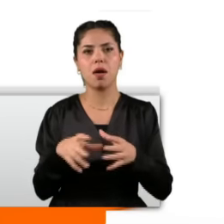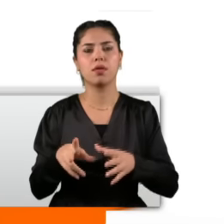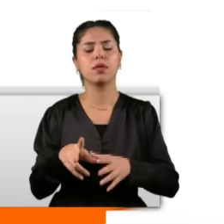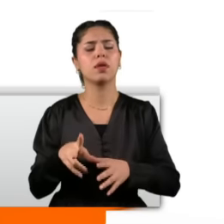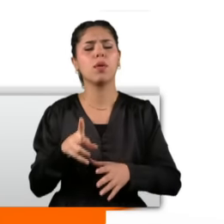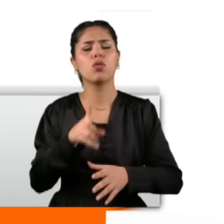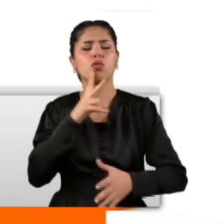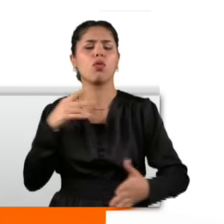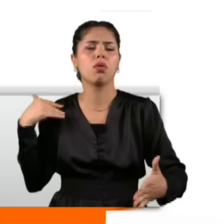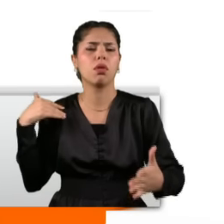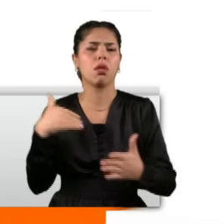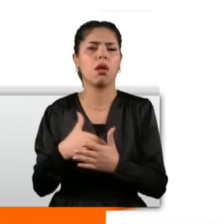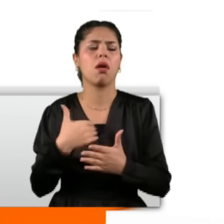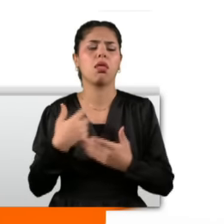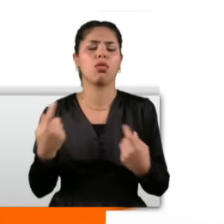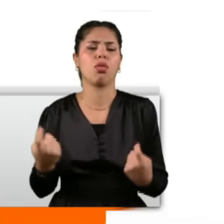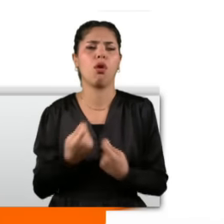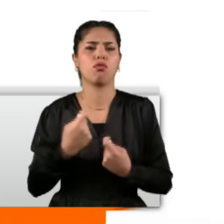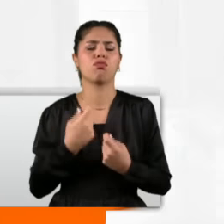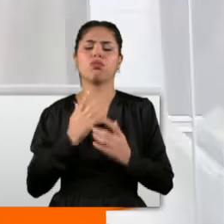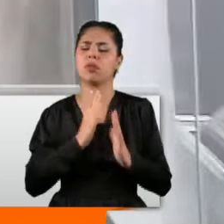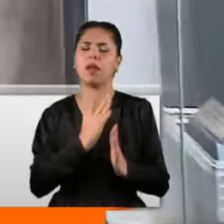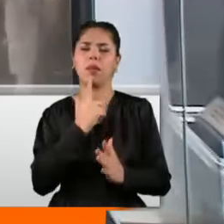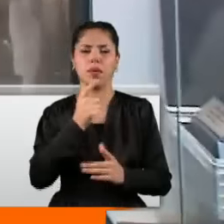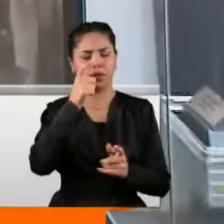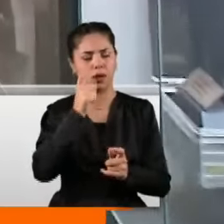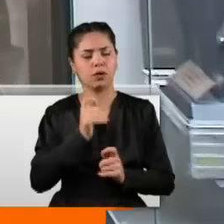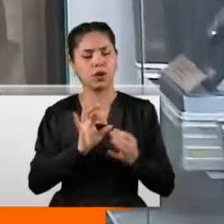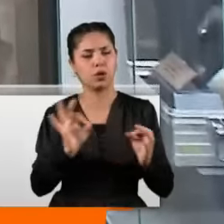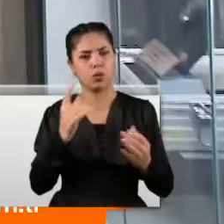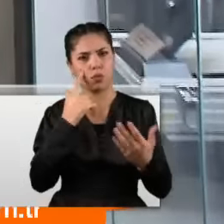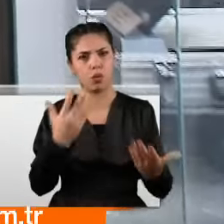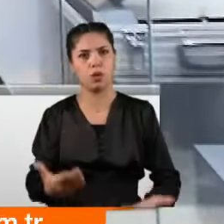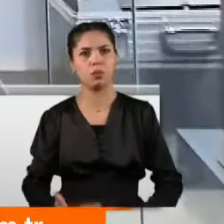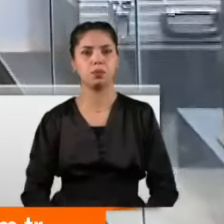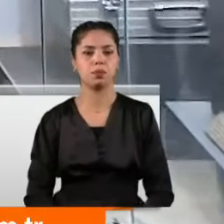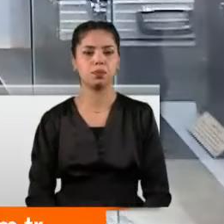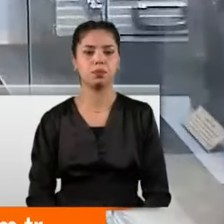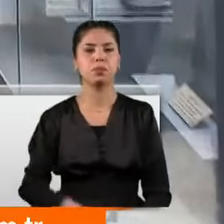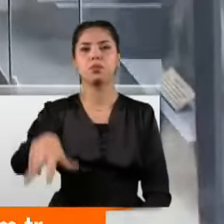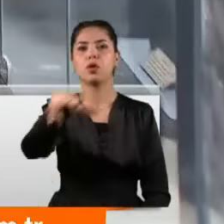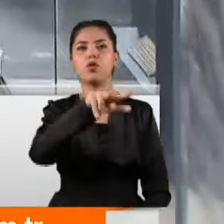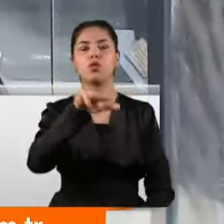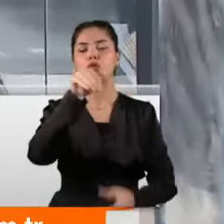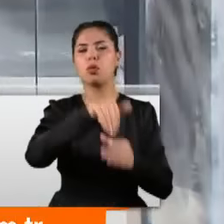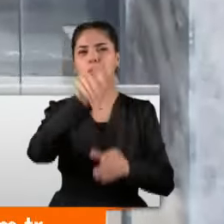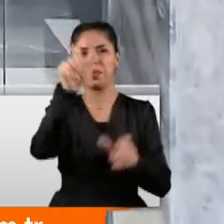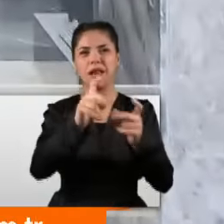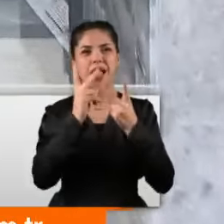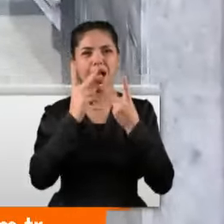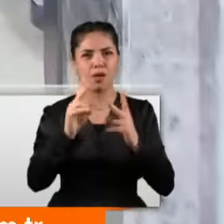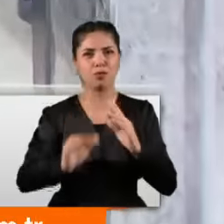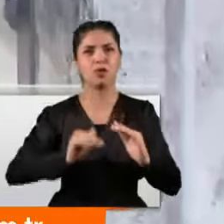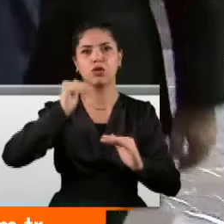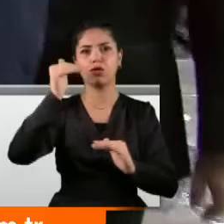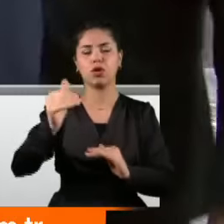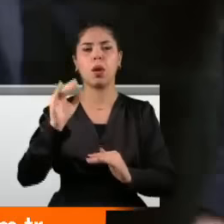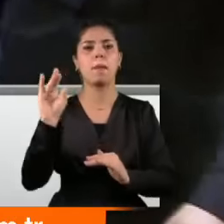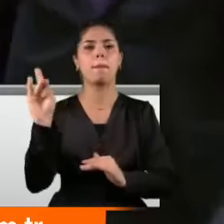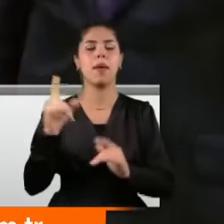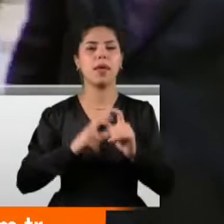nefesimize kadar emrindeyiz ifadeleri dikkat çekti. 3 milletvekilinin açıklamasının ardından